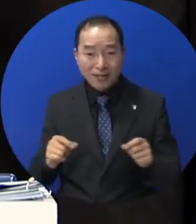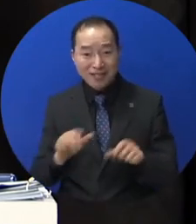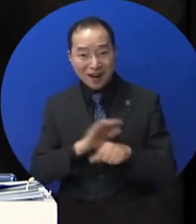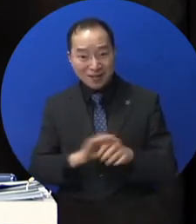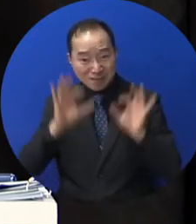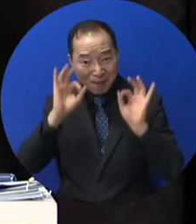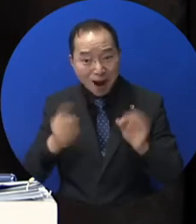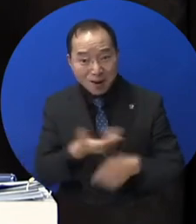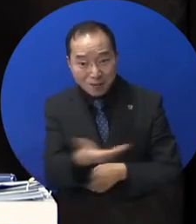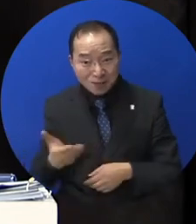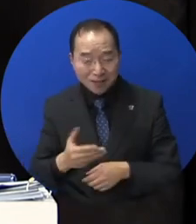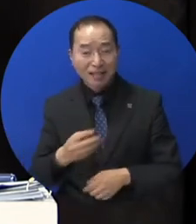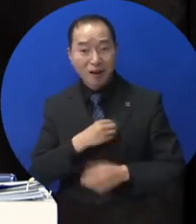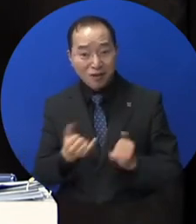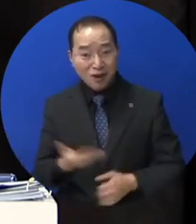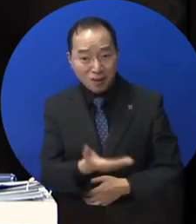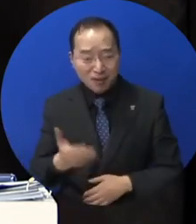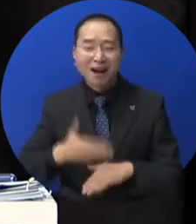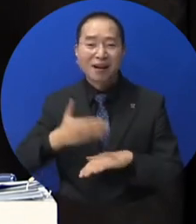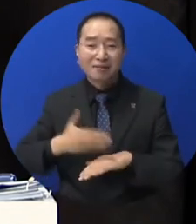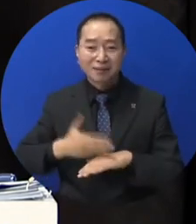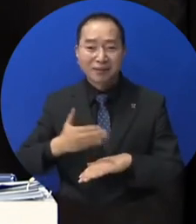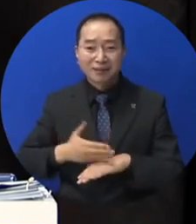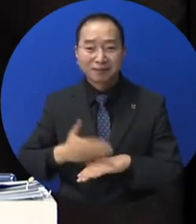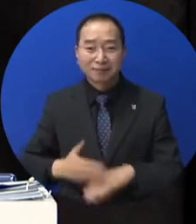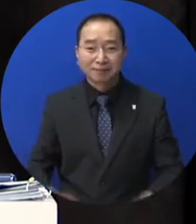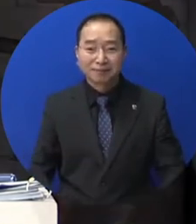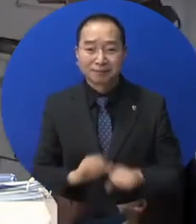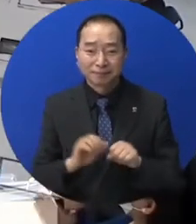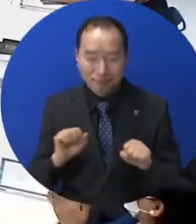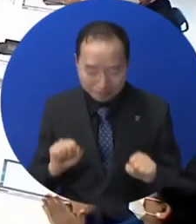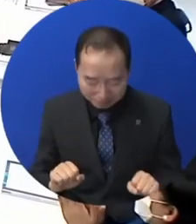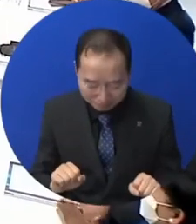또 당원 동지 여러분께 감사 인사드리겠습니다. 감사합니다.